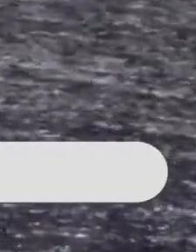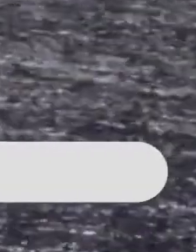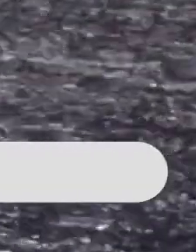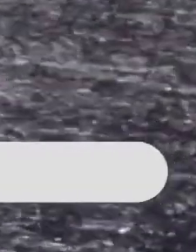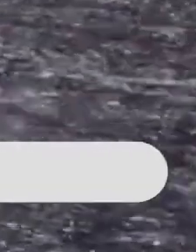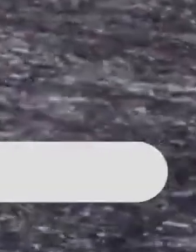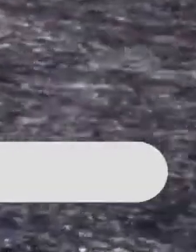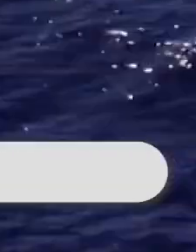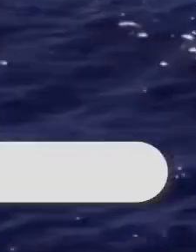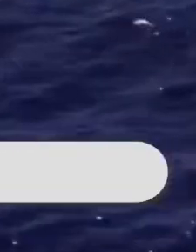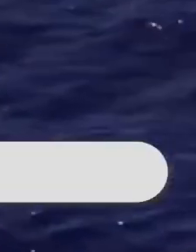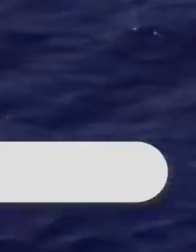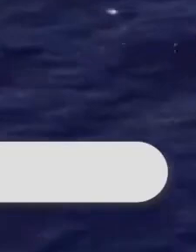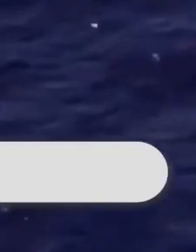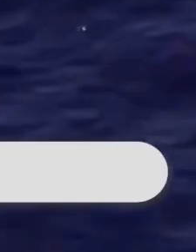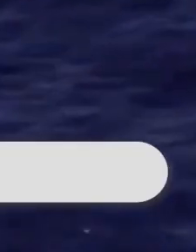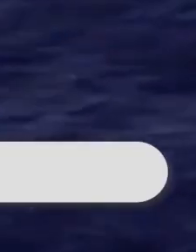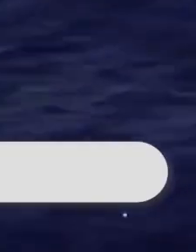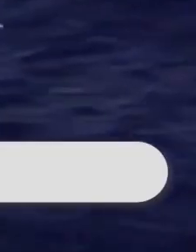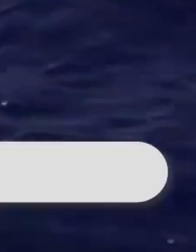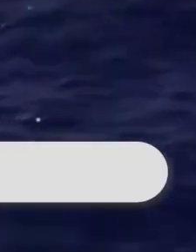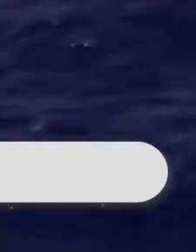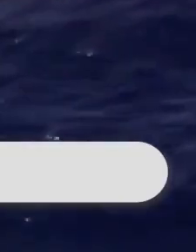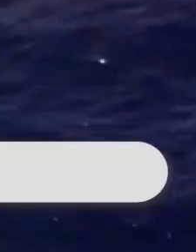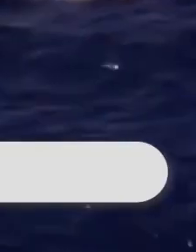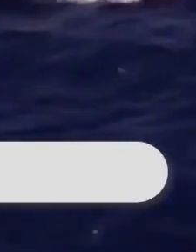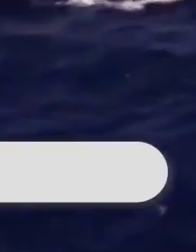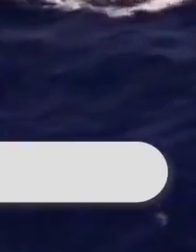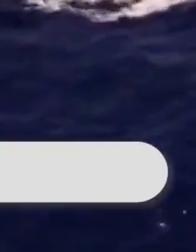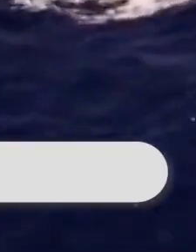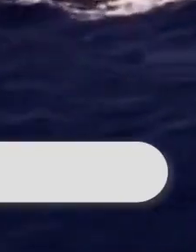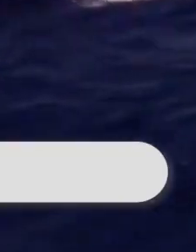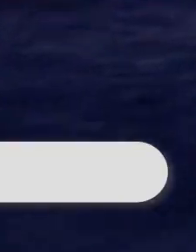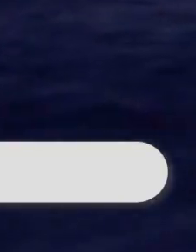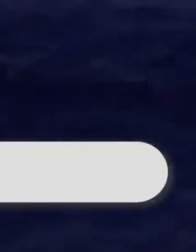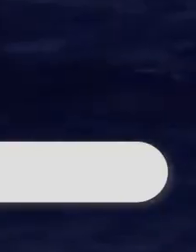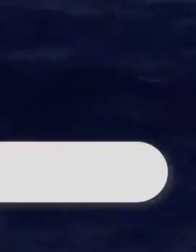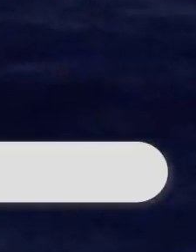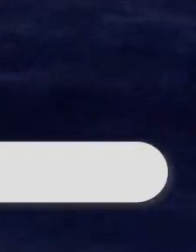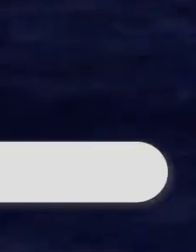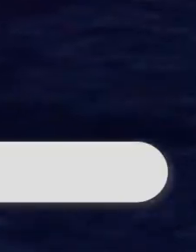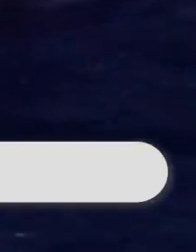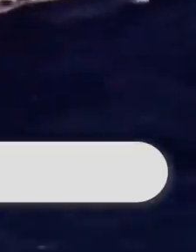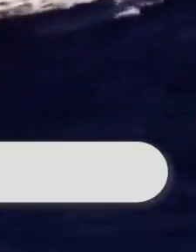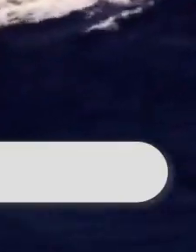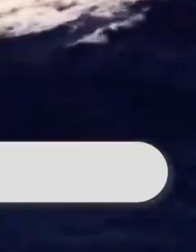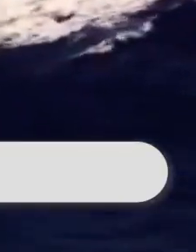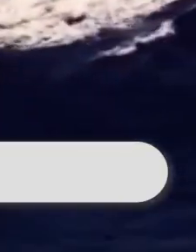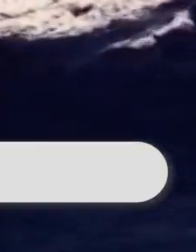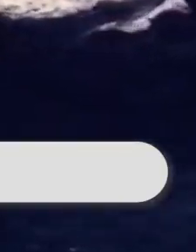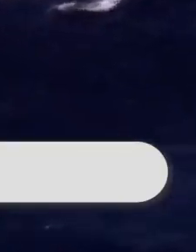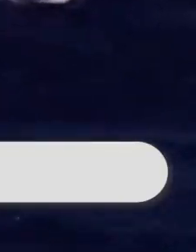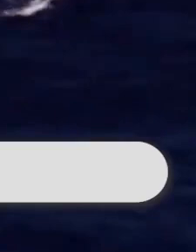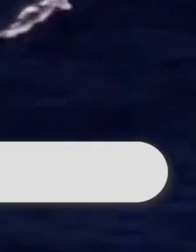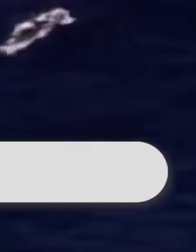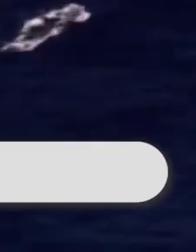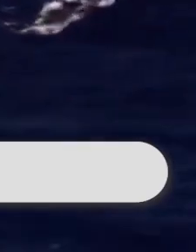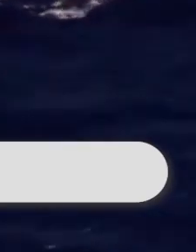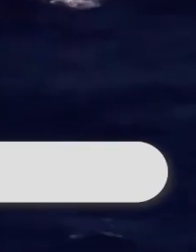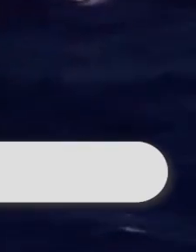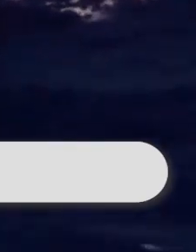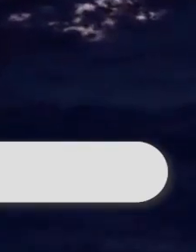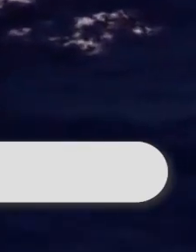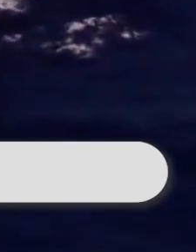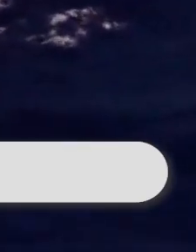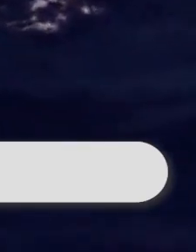보고서가 나왔습니다. 10월 3일 데일리메일은 영국 기밀보고서를 인용해 중국 핵잠수함